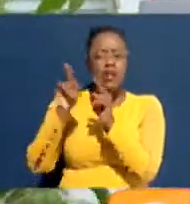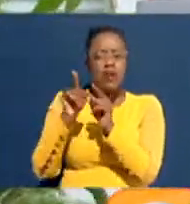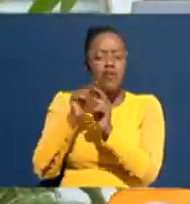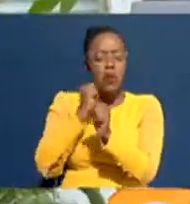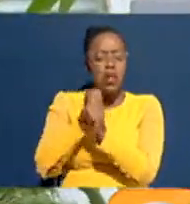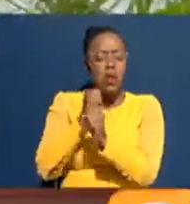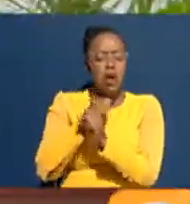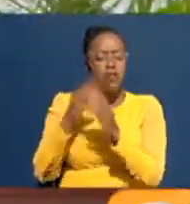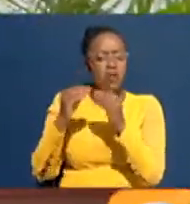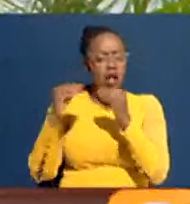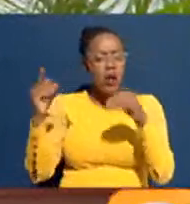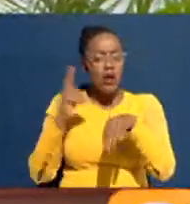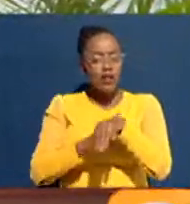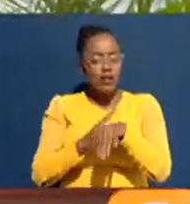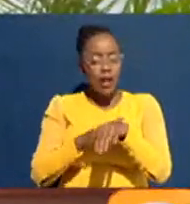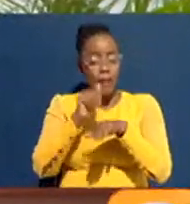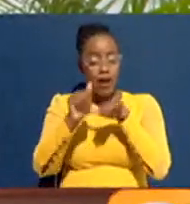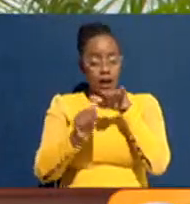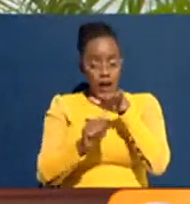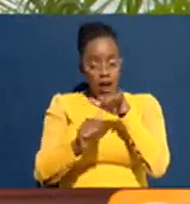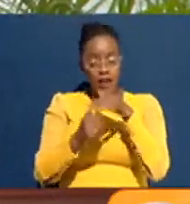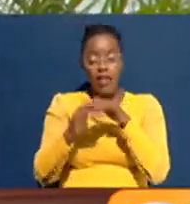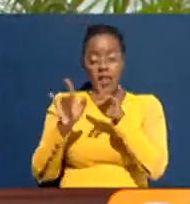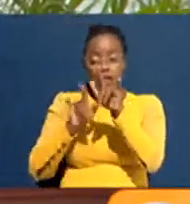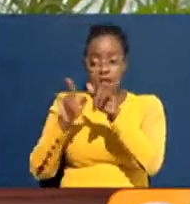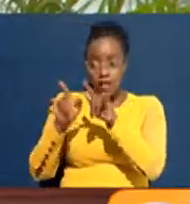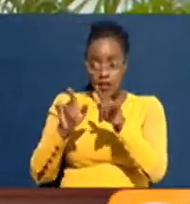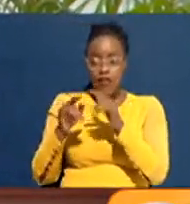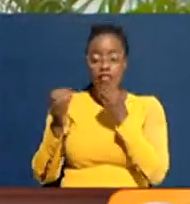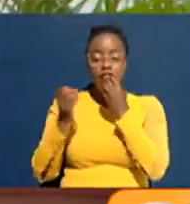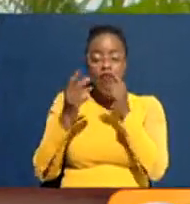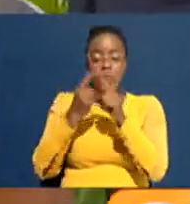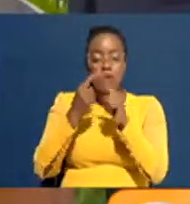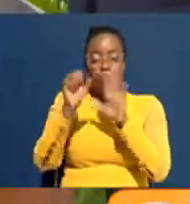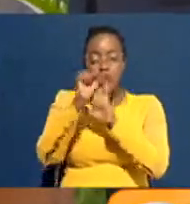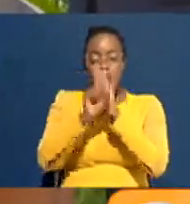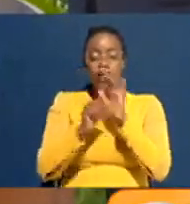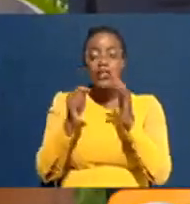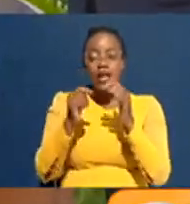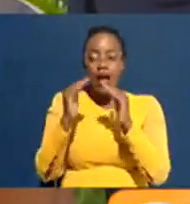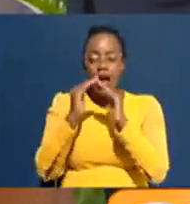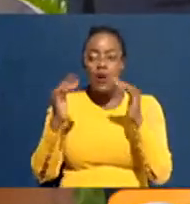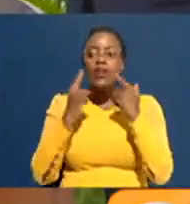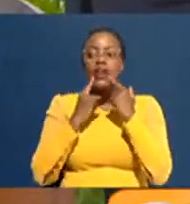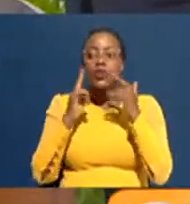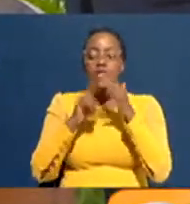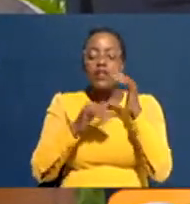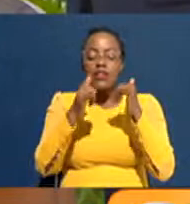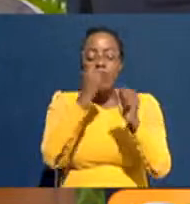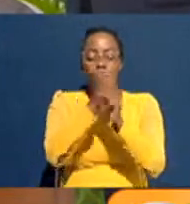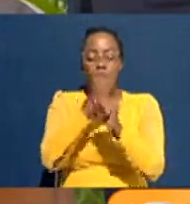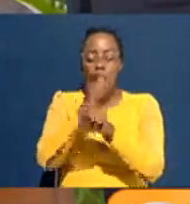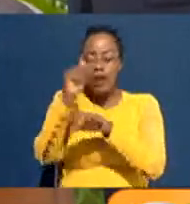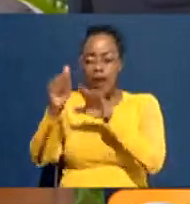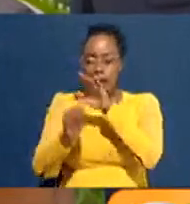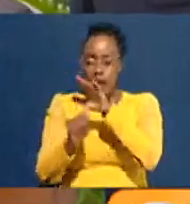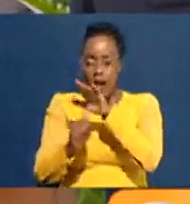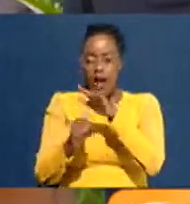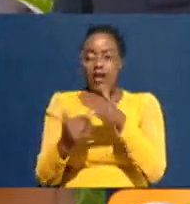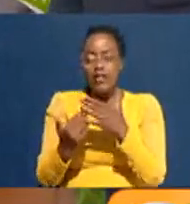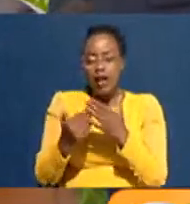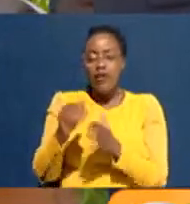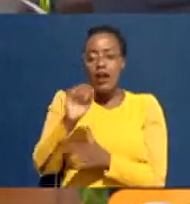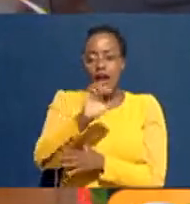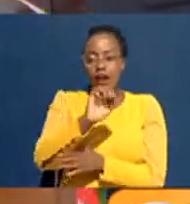kwa muda mrefu katika wizara ya utalii. Taarifa kutoka ikulu ikitangaza kuwa sasa atahudumu katika wizara ya masuala